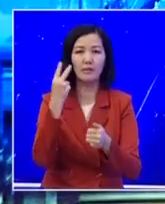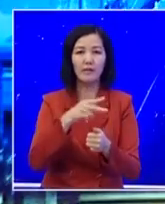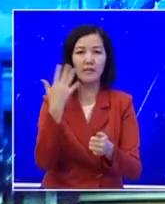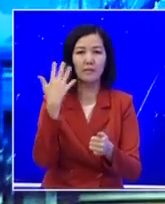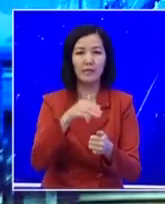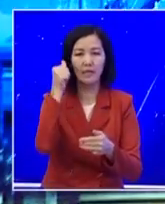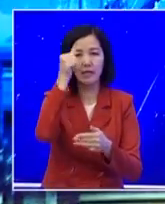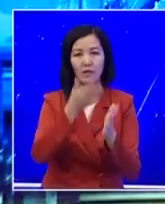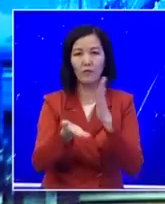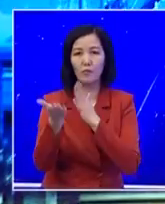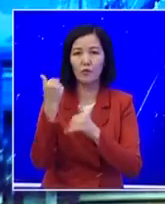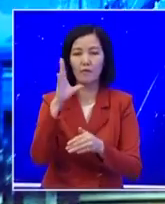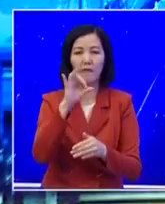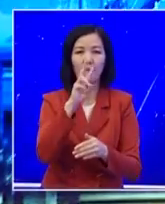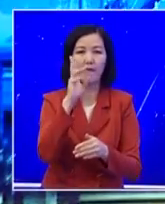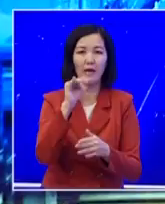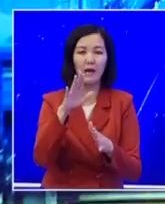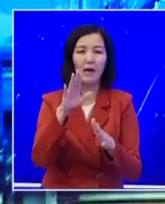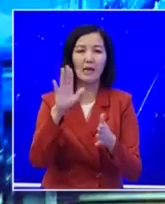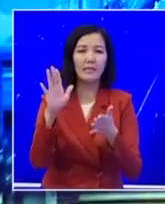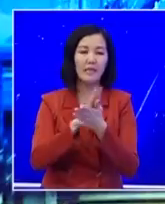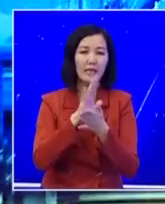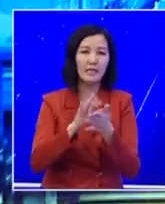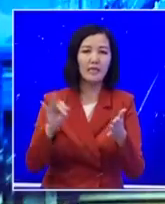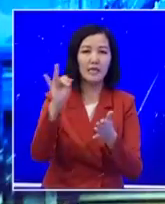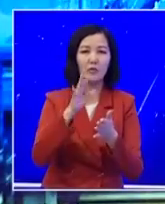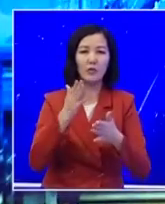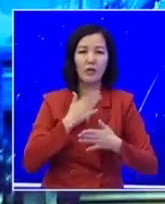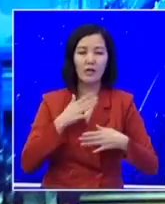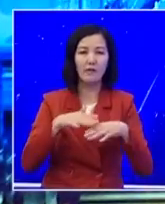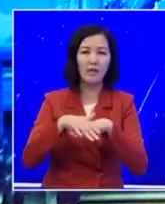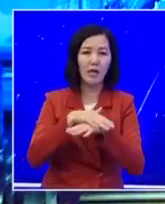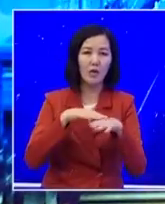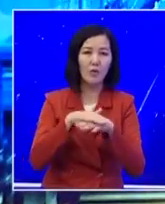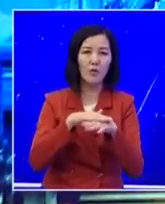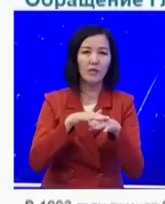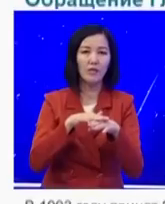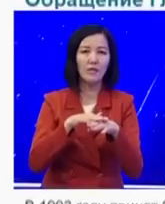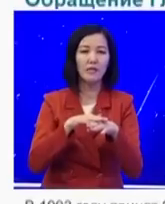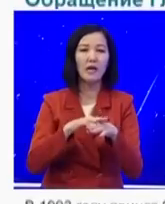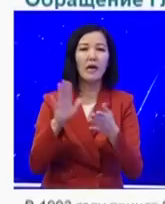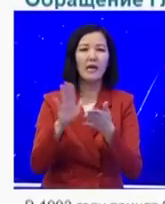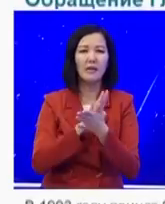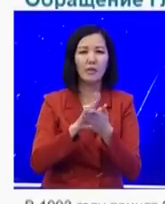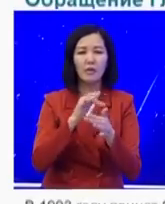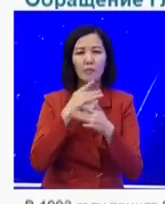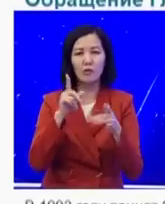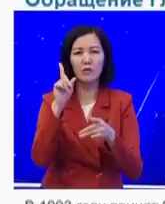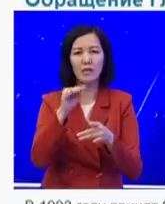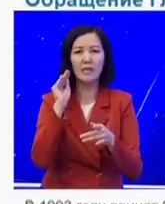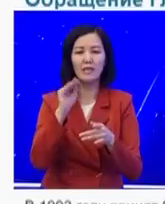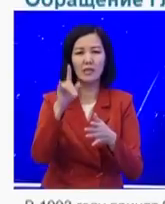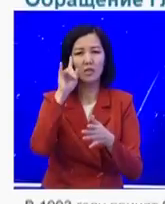репрессии 20-50-х годов прошлого века – печальная страница в истории нашего народа. Через жернова репрессии прошло около 100